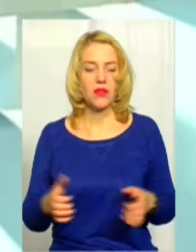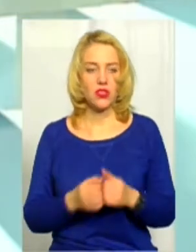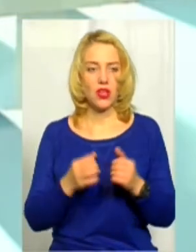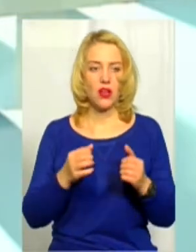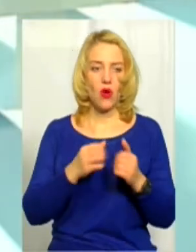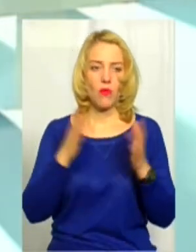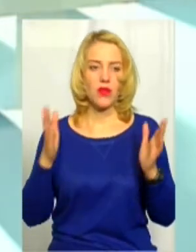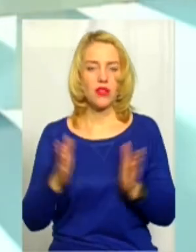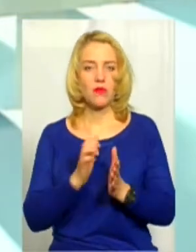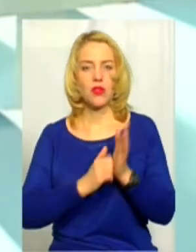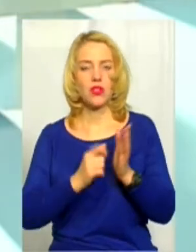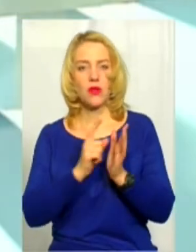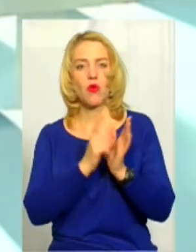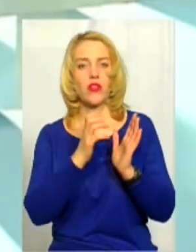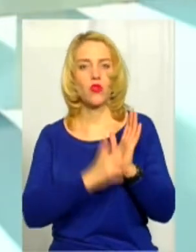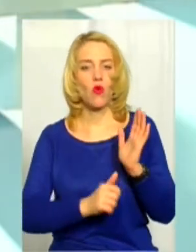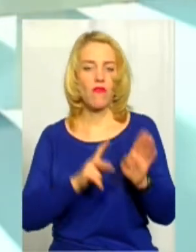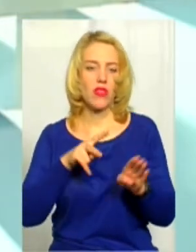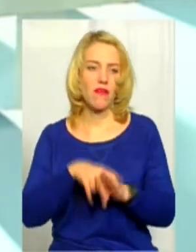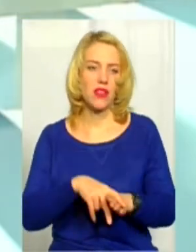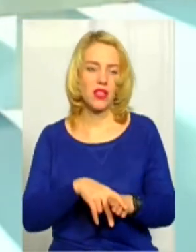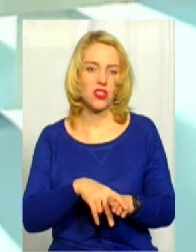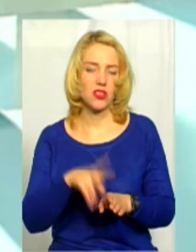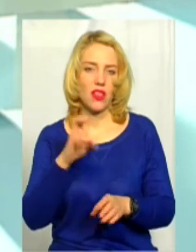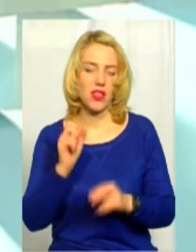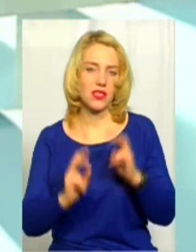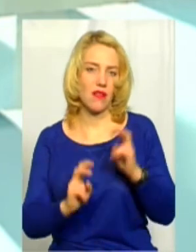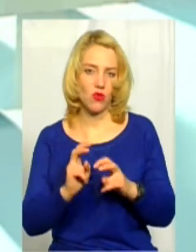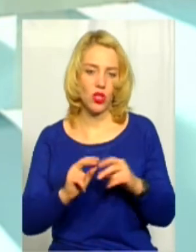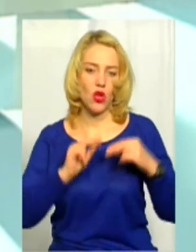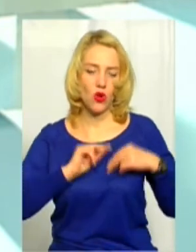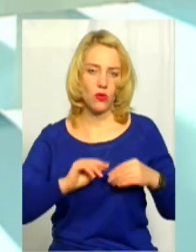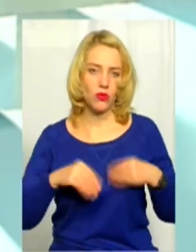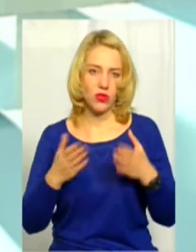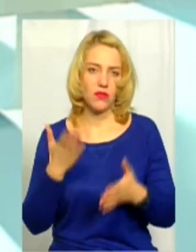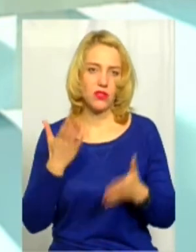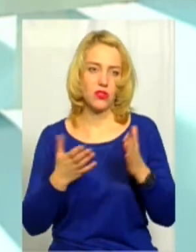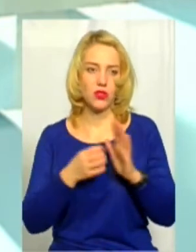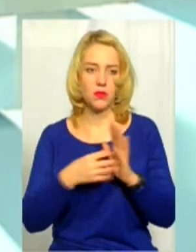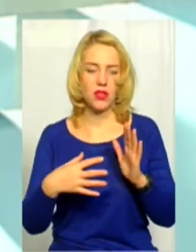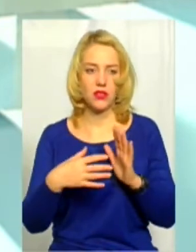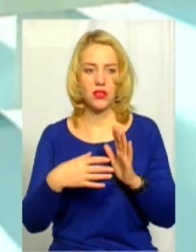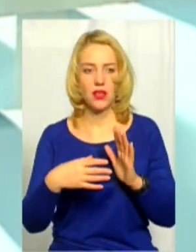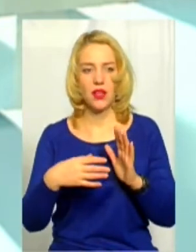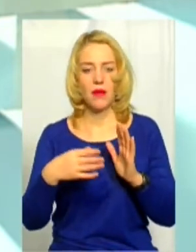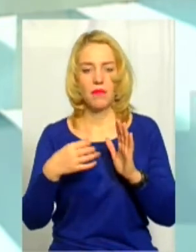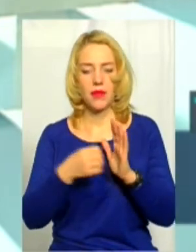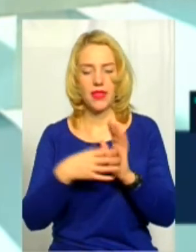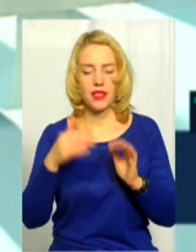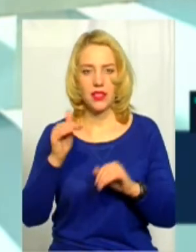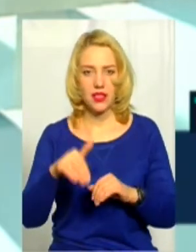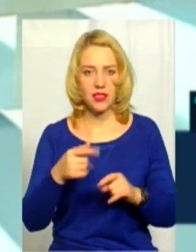це, звичайно, податкове навантаження на фонд заробітної плати. Роботодавець, якщо з 15 тисяч, то це